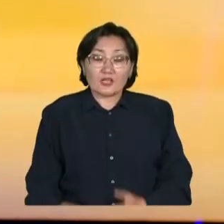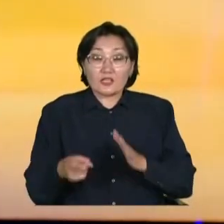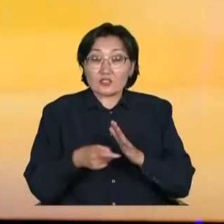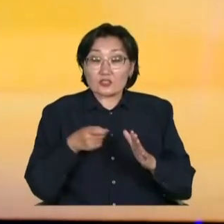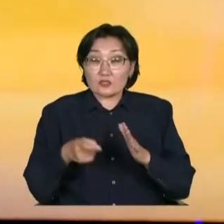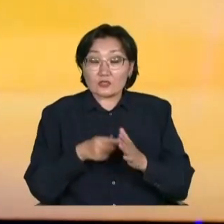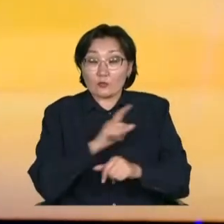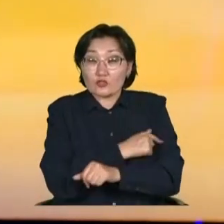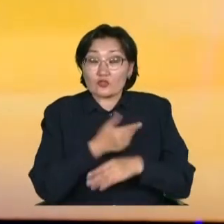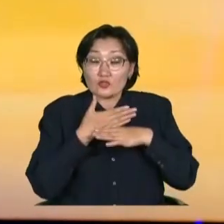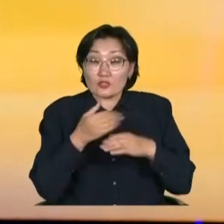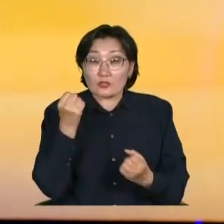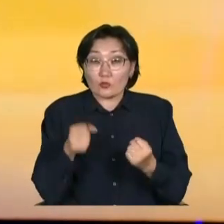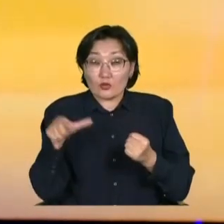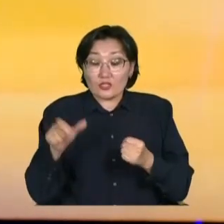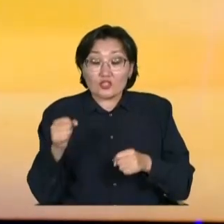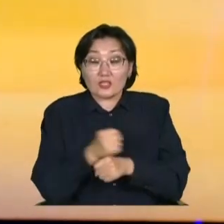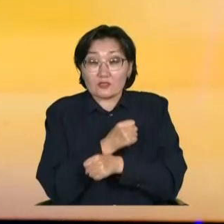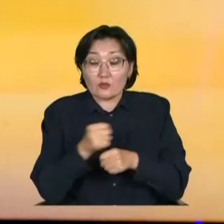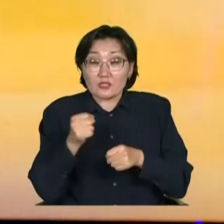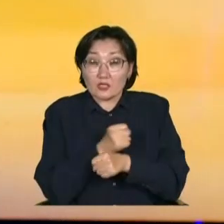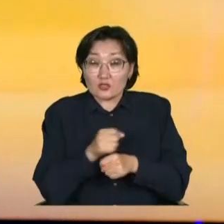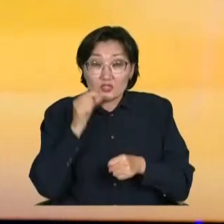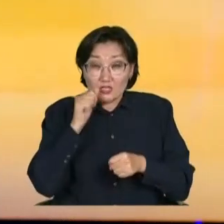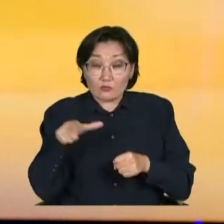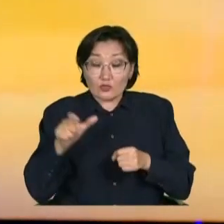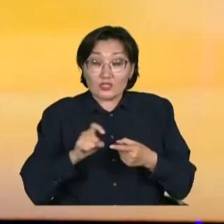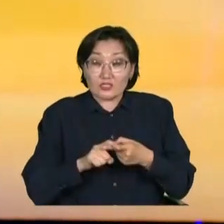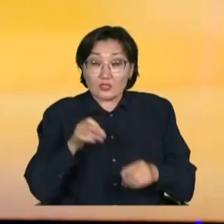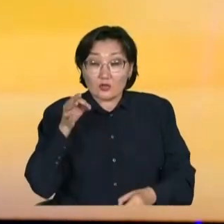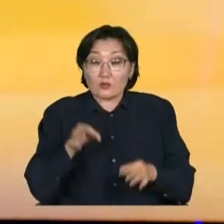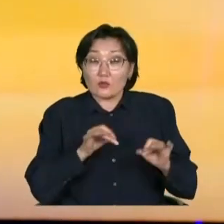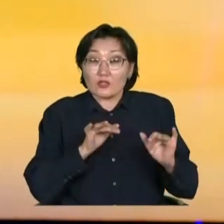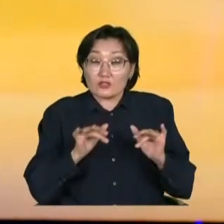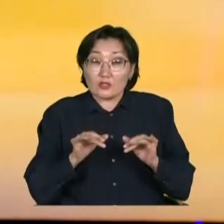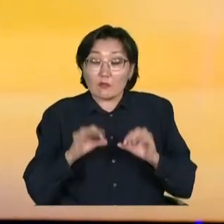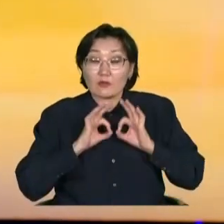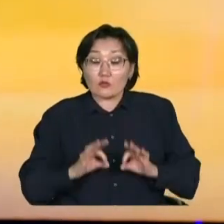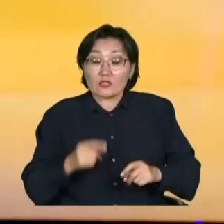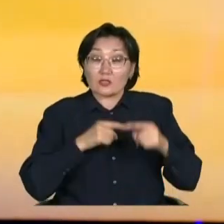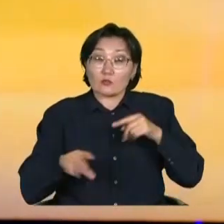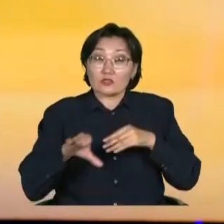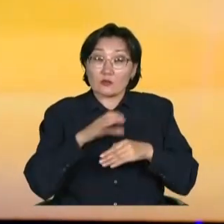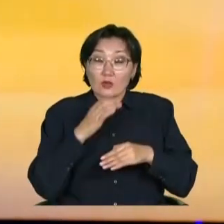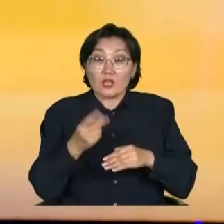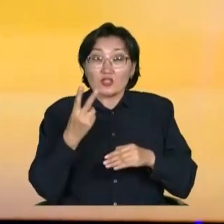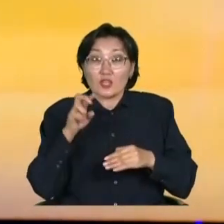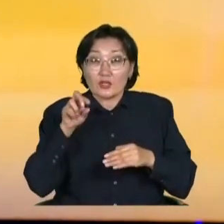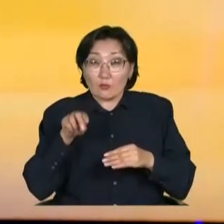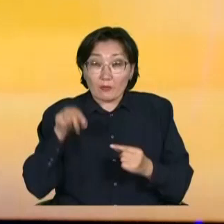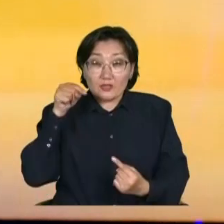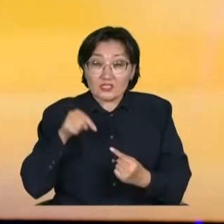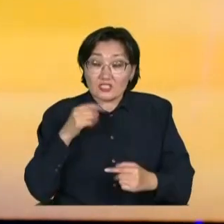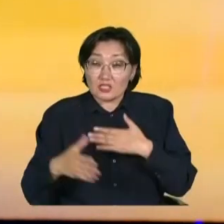Қарағандыда жедел жәрдем жүргізушісін соққыға жыққан азаматқа қатысты іс прокуратураға қайта жолданды. Енді ол екі бап бойынша